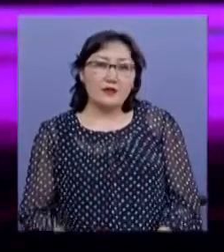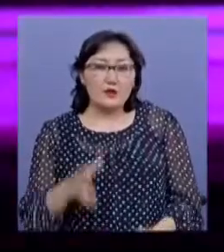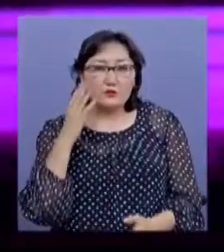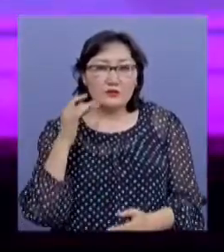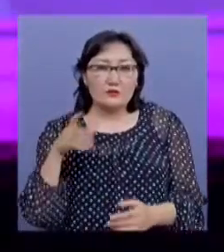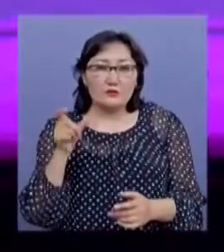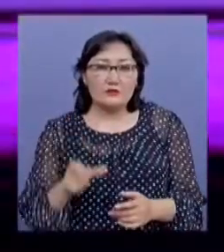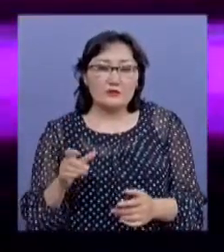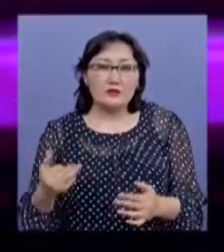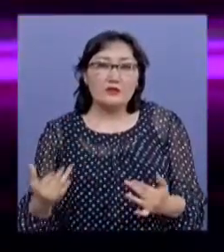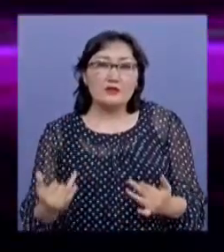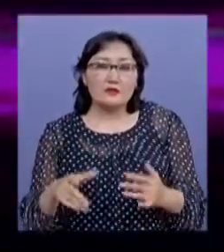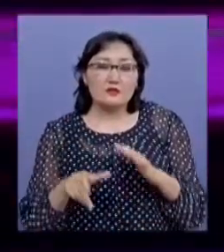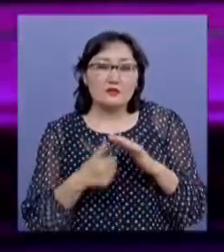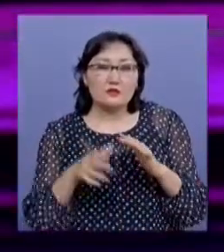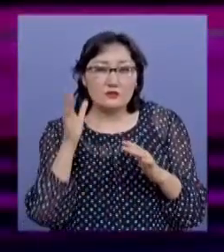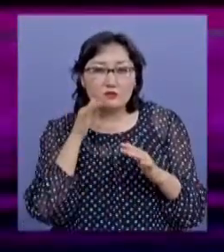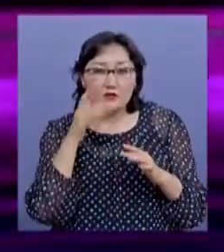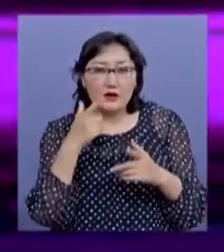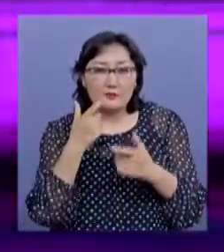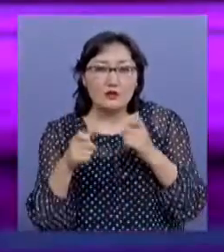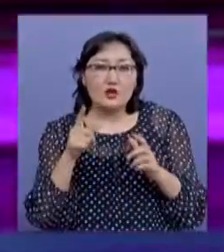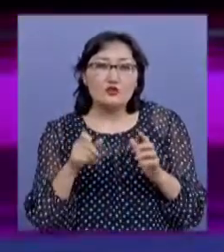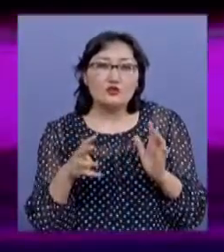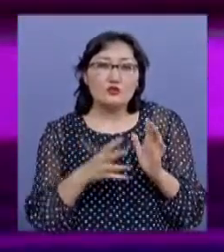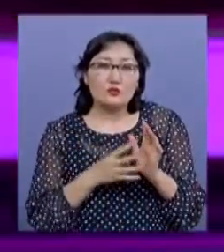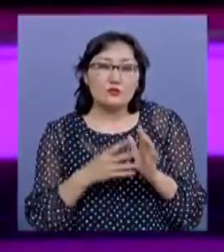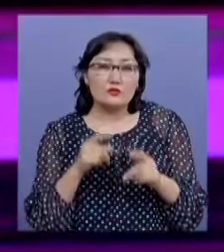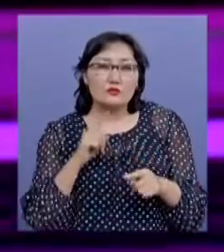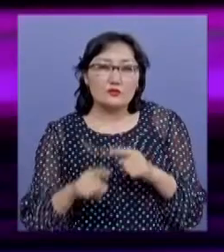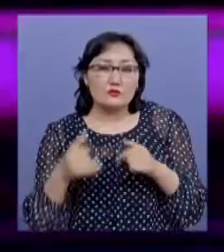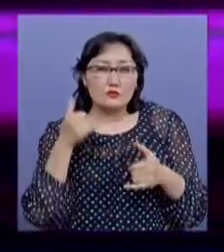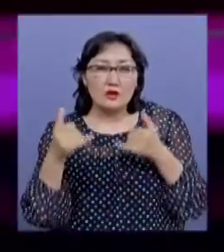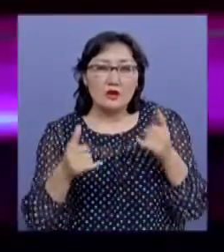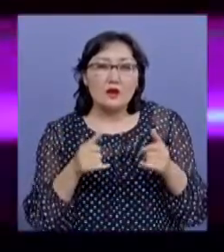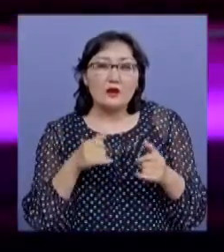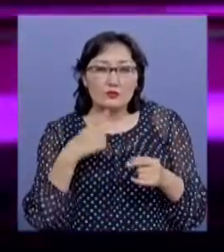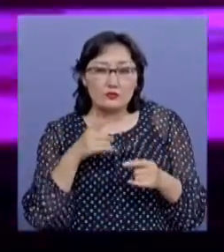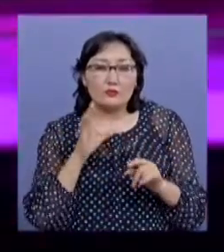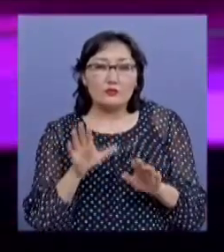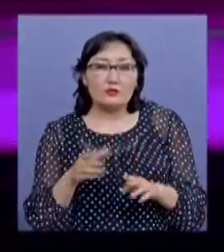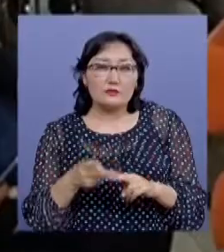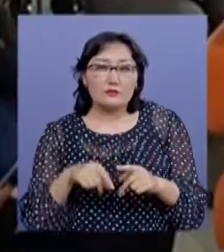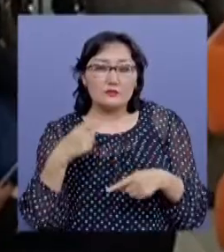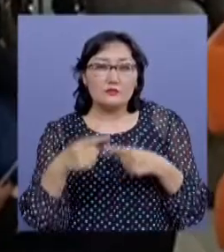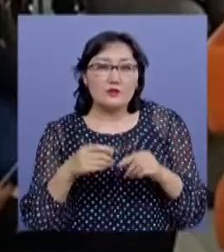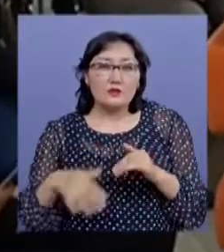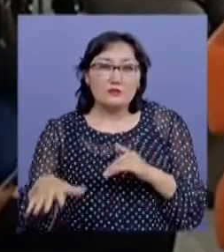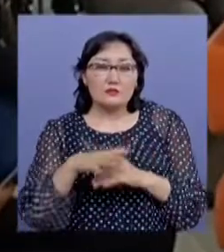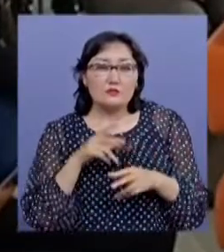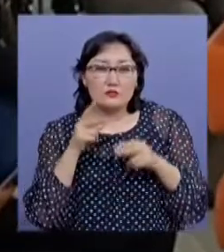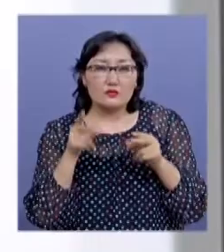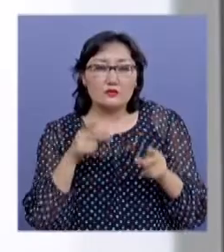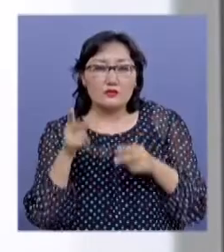Алматы тұрғындары енді қаңғыбас иттер жайлы ақпаратты 109 жедел желісіне хабарласып айтуына болады. Оның арқасында халықтың өтініші